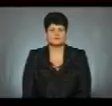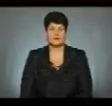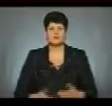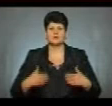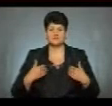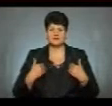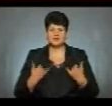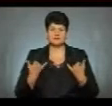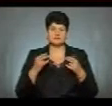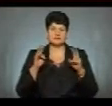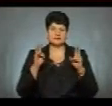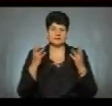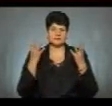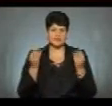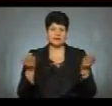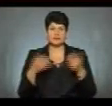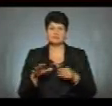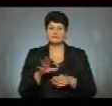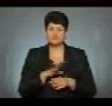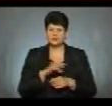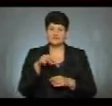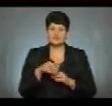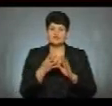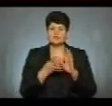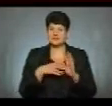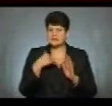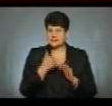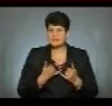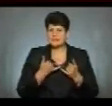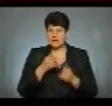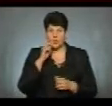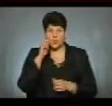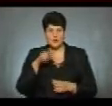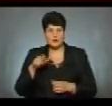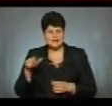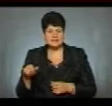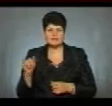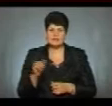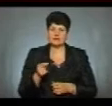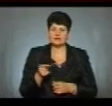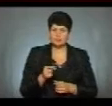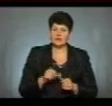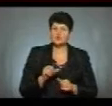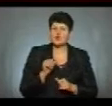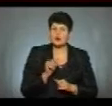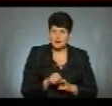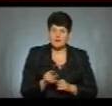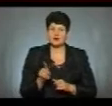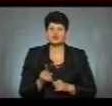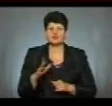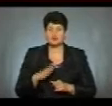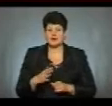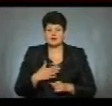Мої вітання в ефірі «Тема дня». Яким був 2019 рік для українців та тернополян, зокрема? Та що нас чекає